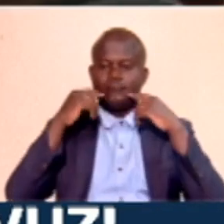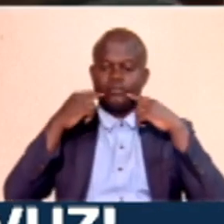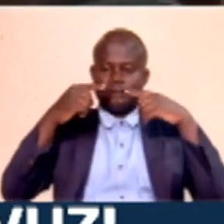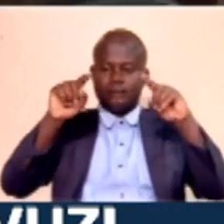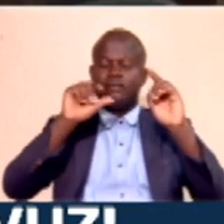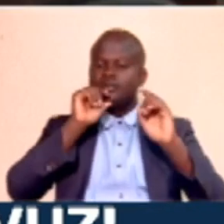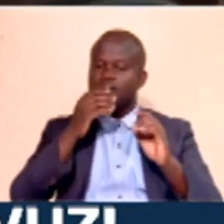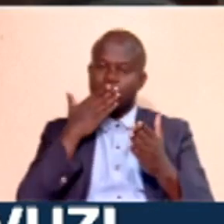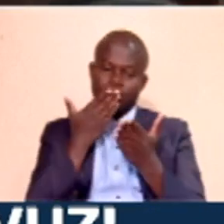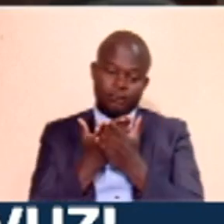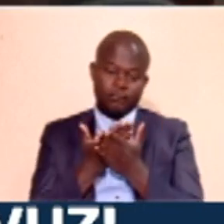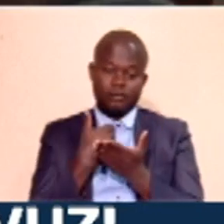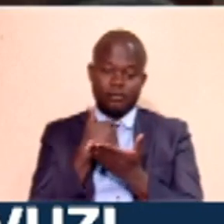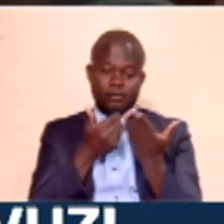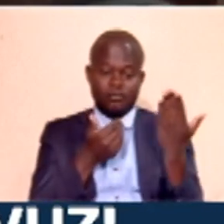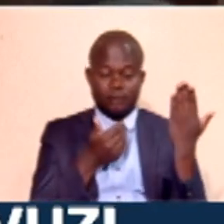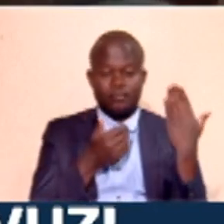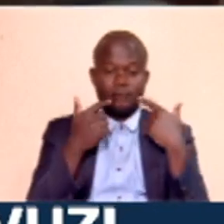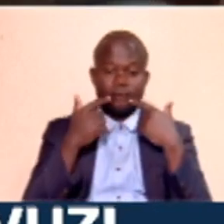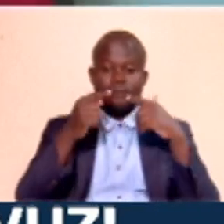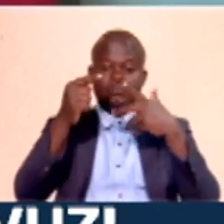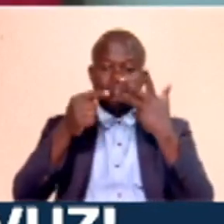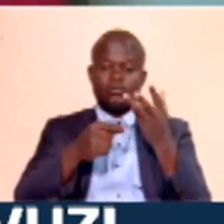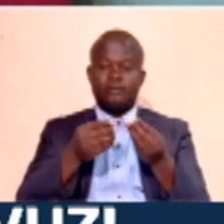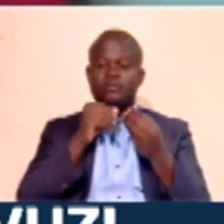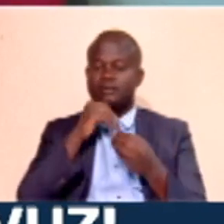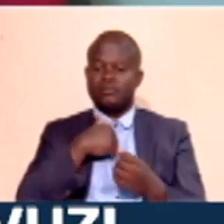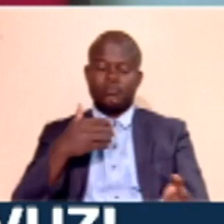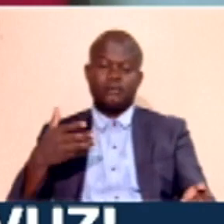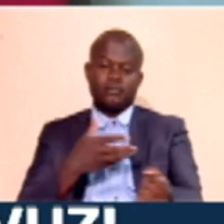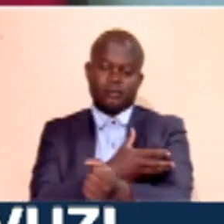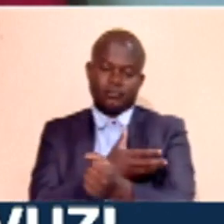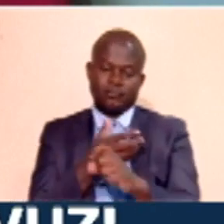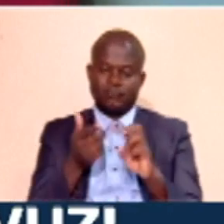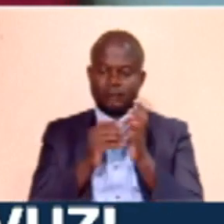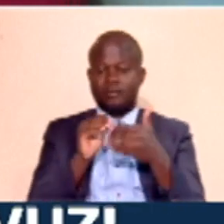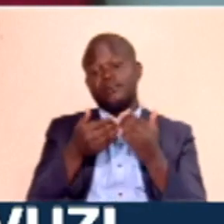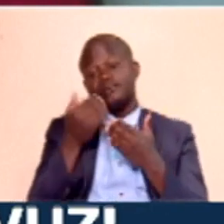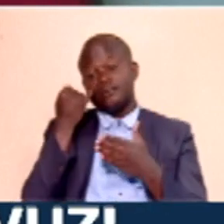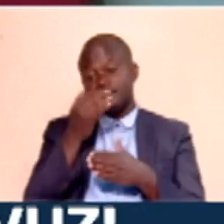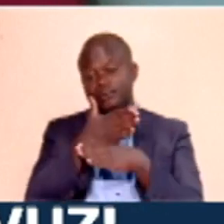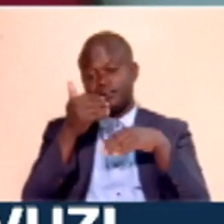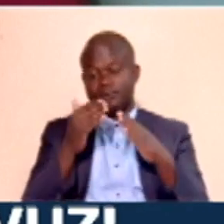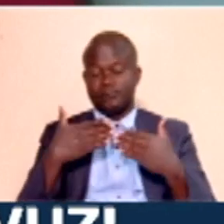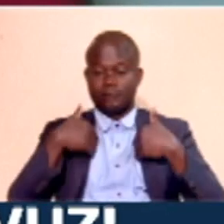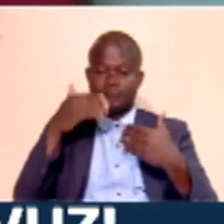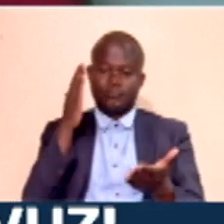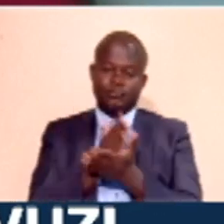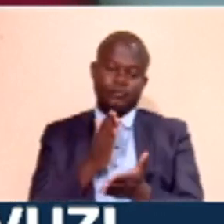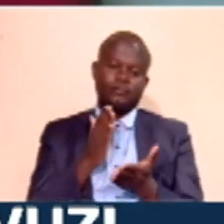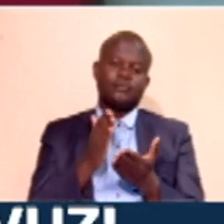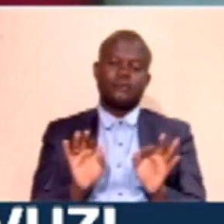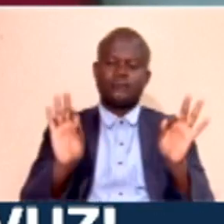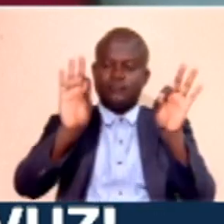ko bidakwiriye ko abafite ibigo by'ubuvuzi bakwamamaza imiti batanga batayifitiye ububasha. Cyakora ngo kuba Minisiteri y'Ubuzima yabihagaritse